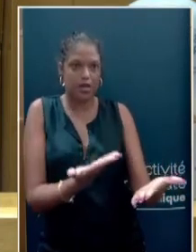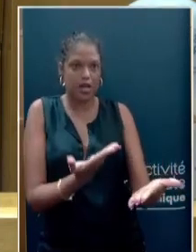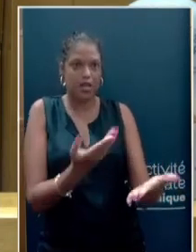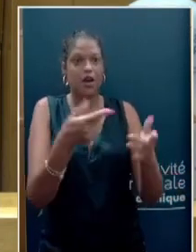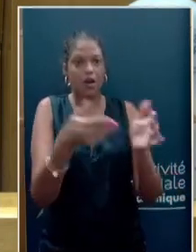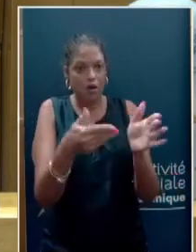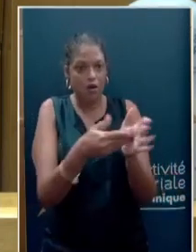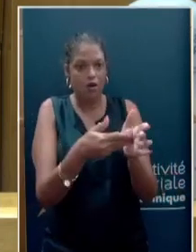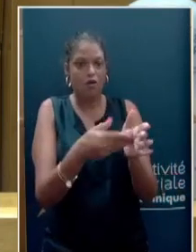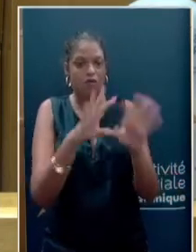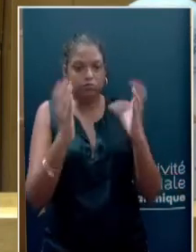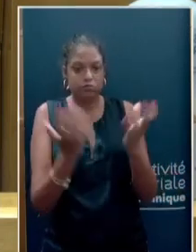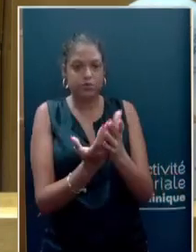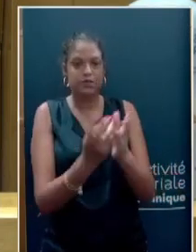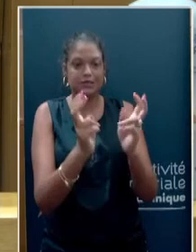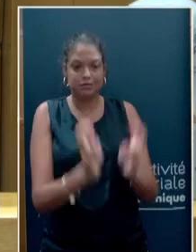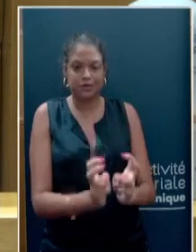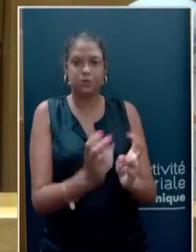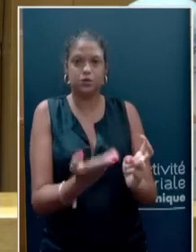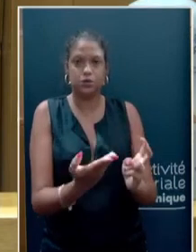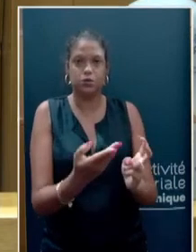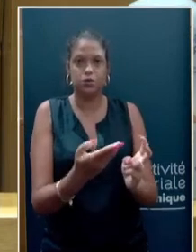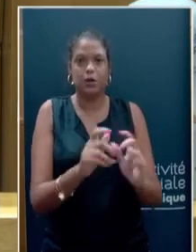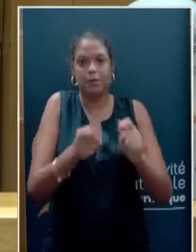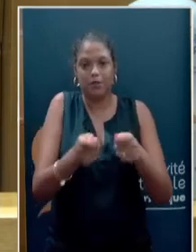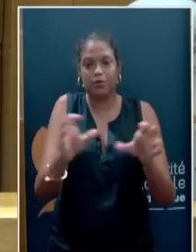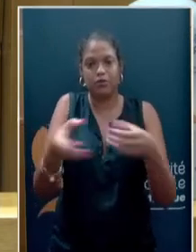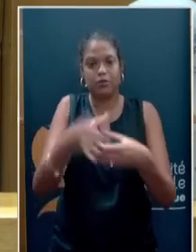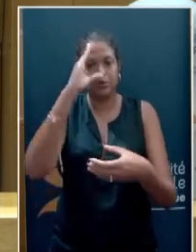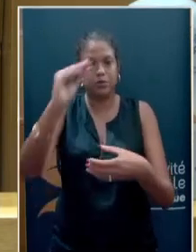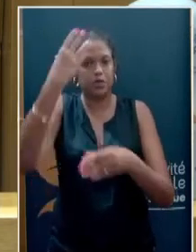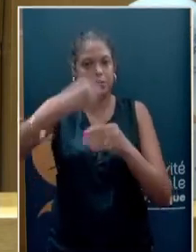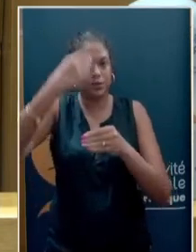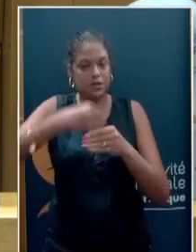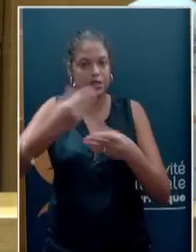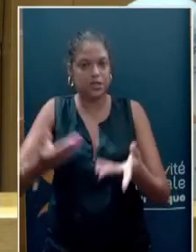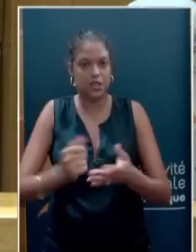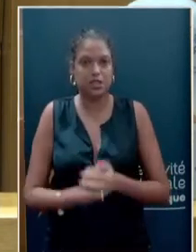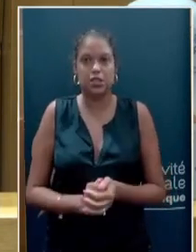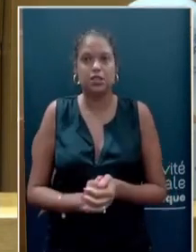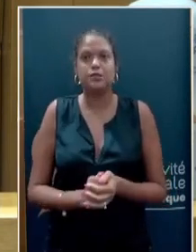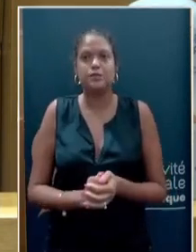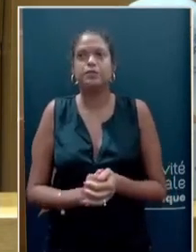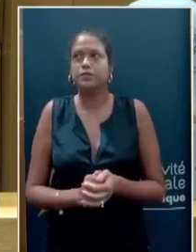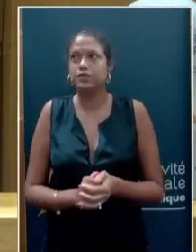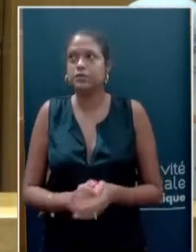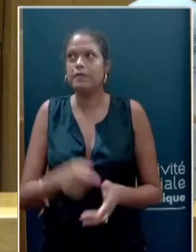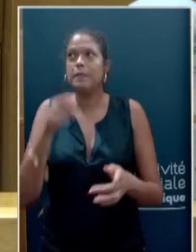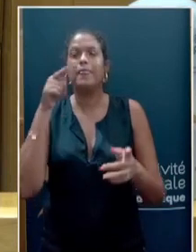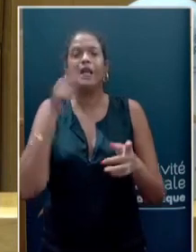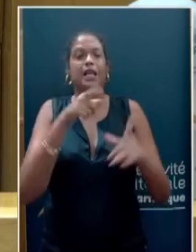encore l'enveloppe dédiée à la formation professionnelle et à l'apprentissage. Parce qu'il ne faut pas confondre. Il y a éducation, lycée,